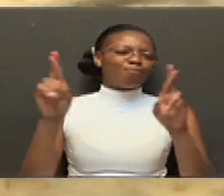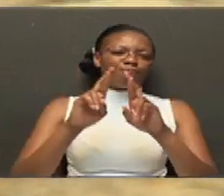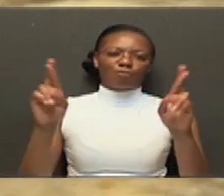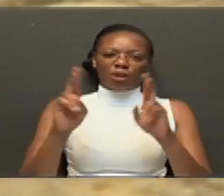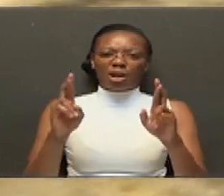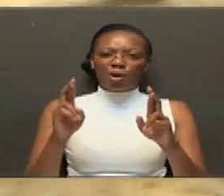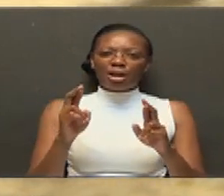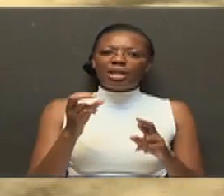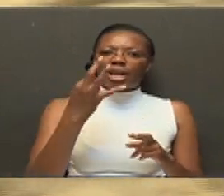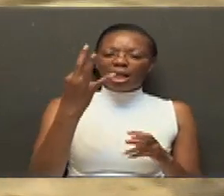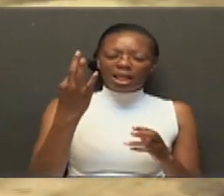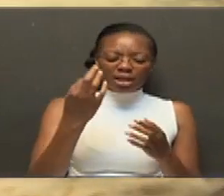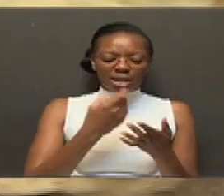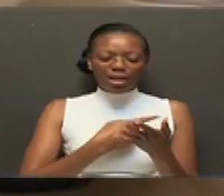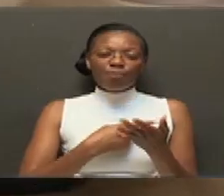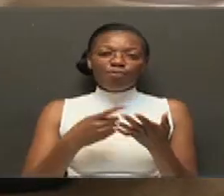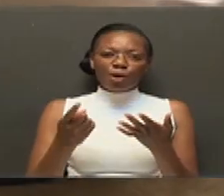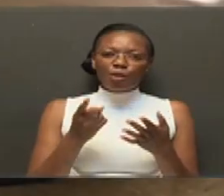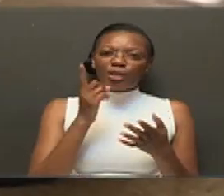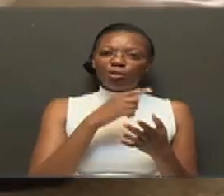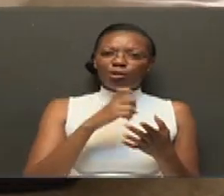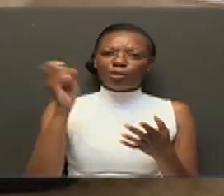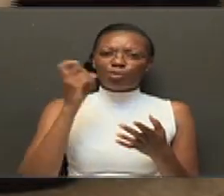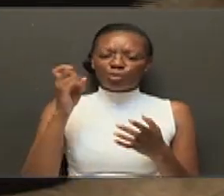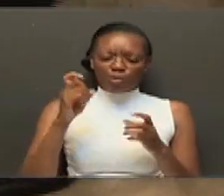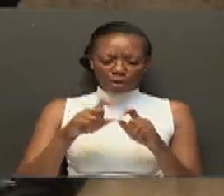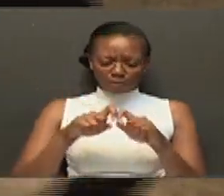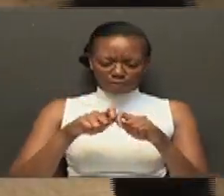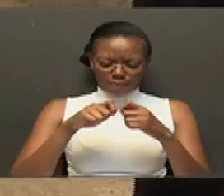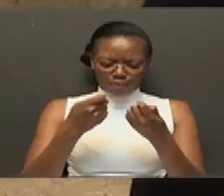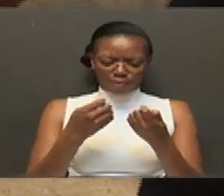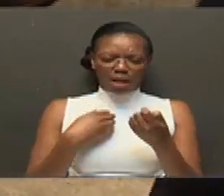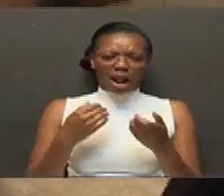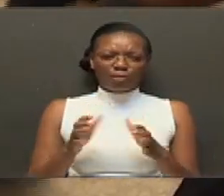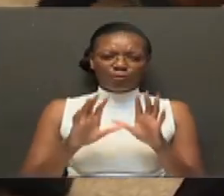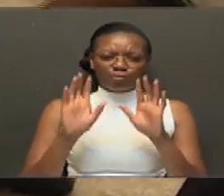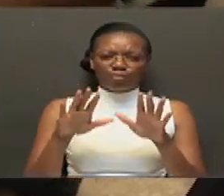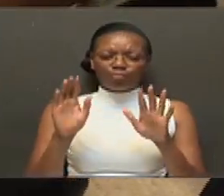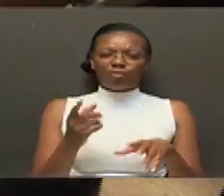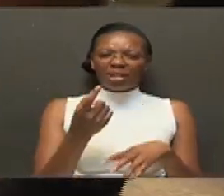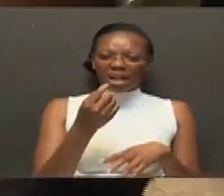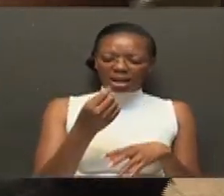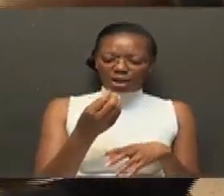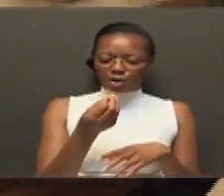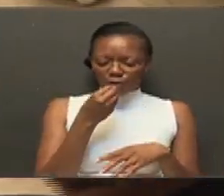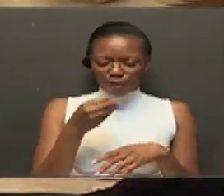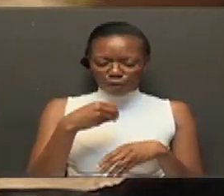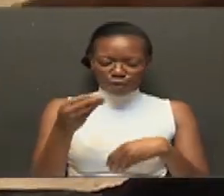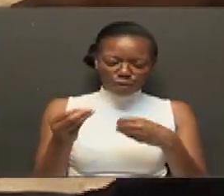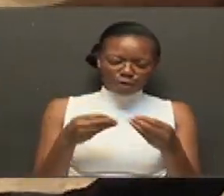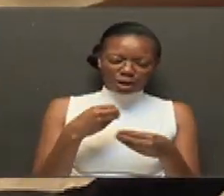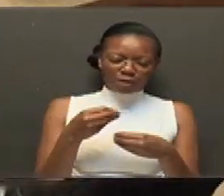baada ya wiki zingine tatu, mayai hayo yaliyo madogo sana huagua na kutoa kriketi wadogo ambao hupewa chakula